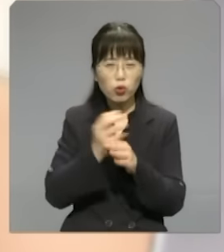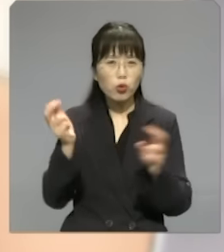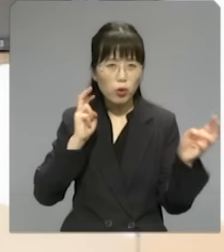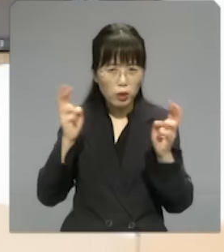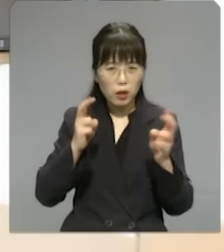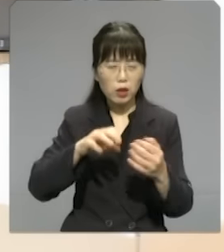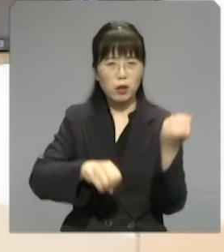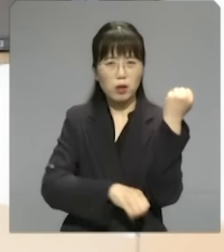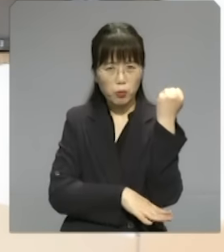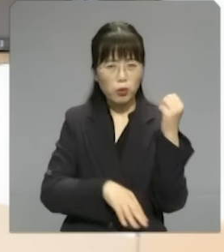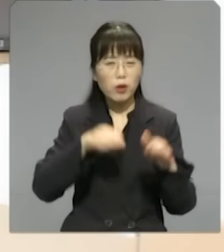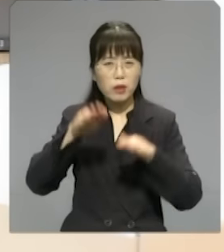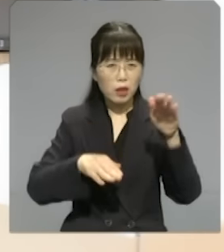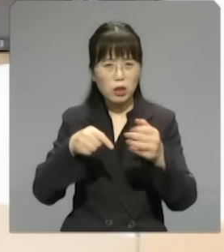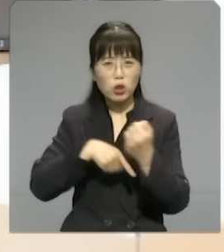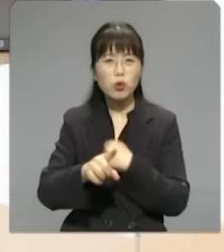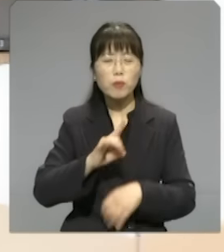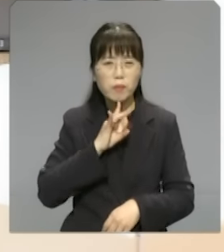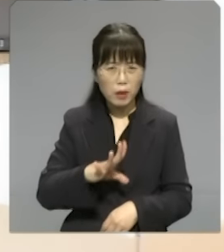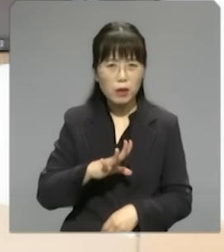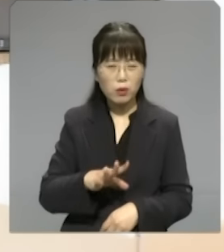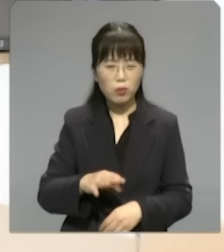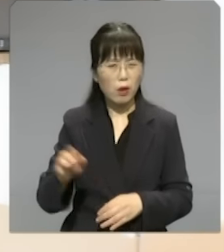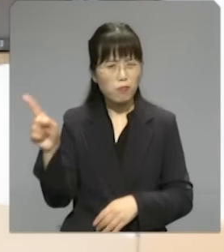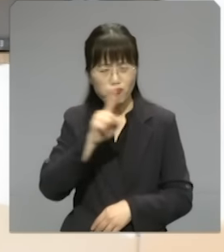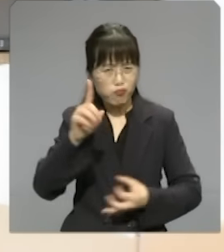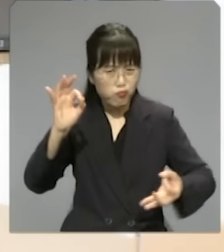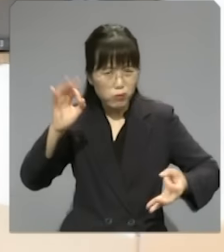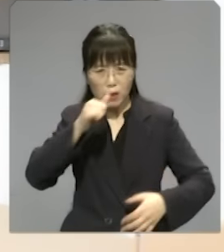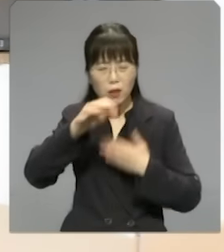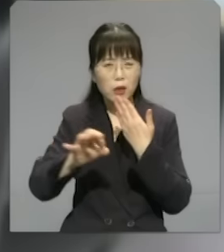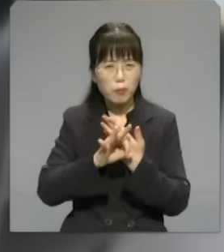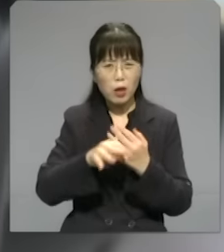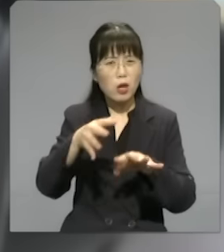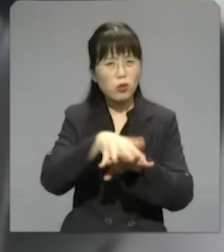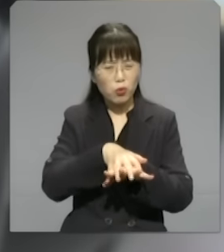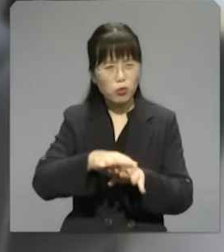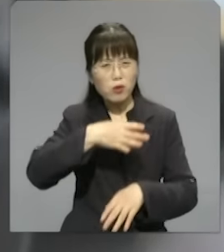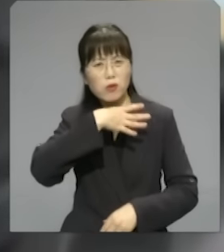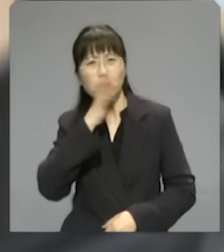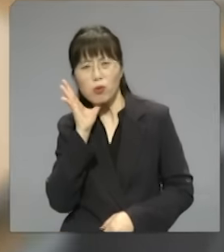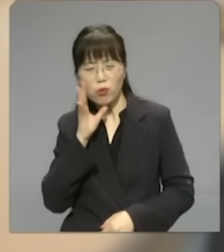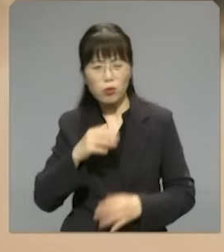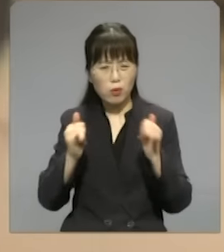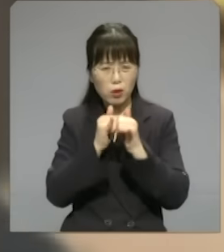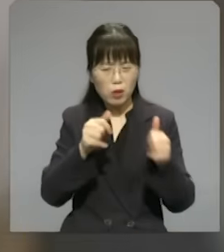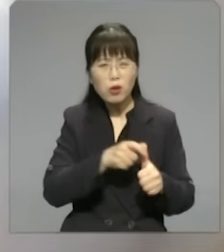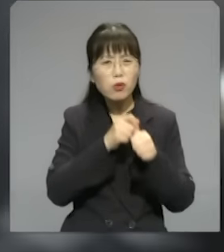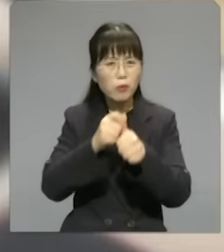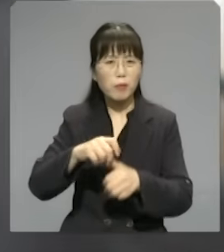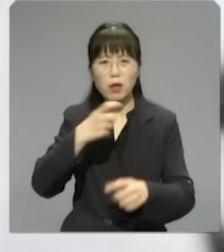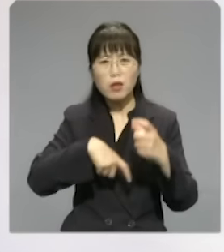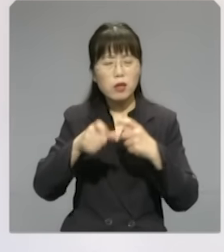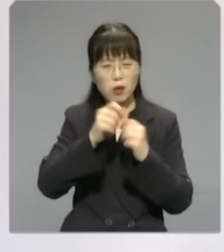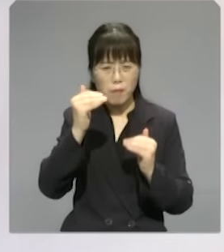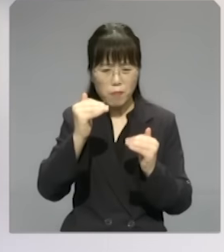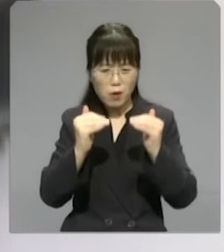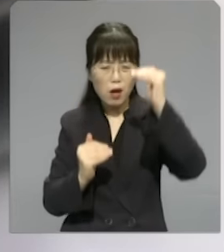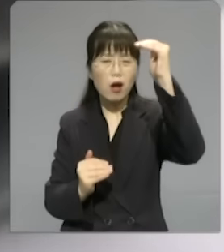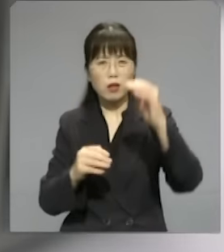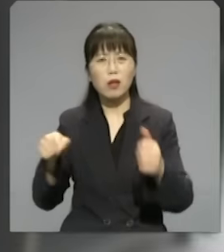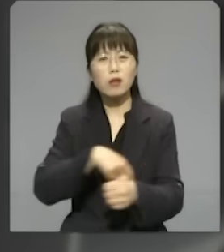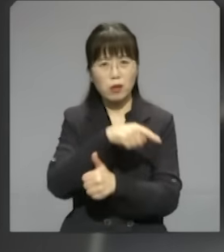중소기업의 근본적 차이라는 이유만으로 아무것도 하지 않는다면 조직은 더 노쇠해지고 인력 수급은 갈수록 벌어지게 되는